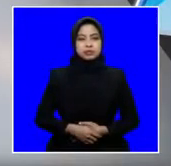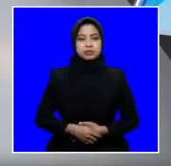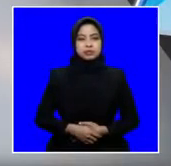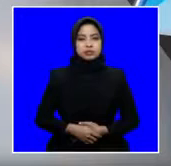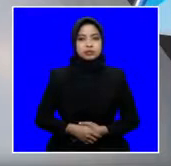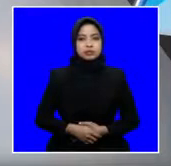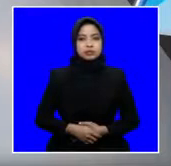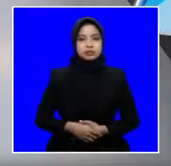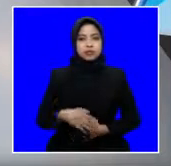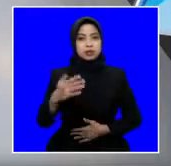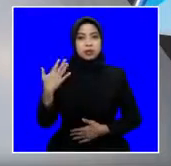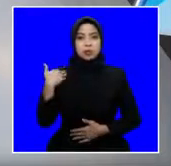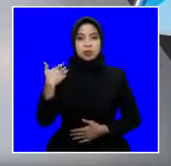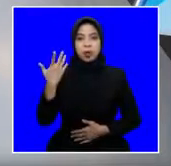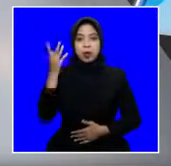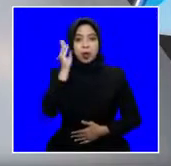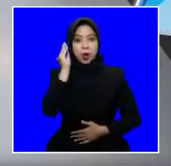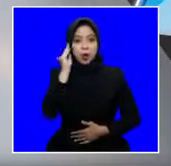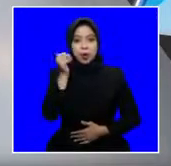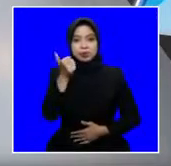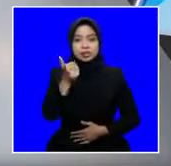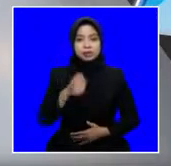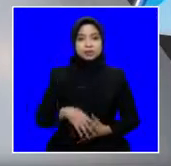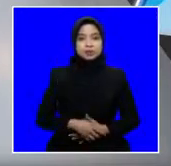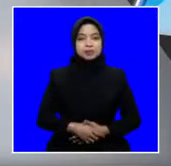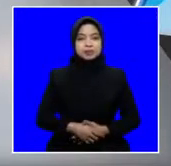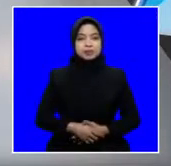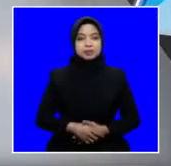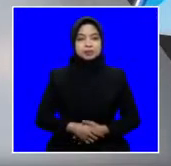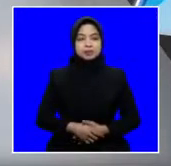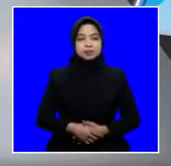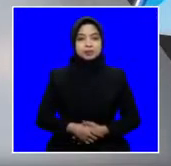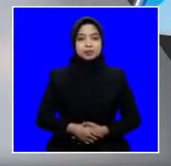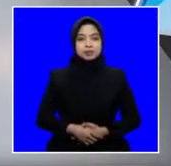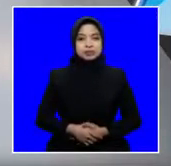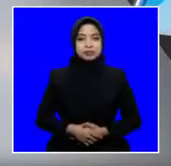Mas Menteri, boleh minta tolong audio dinyalakan terlebih dahulu, punten.